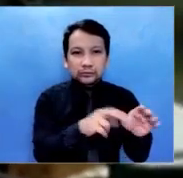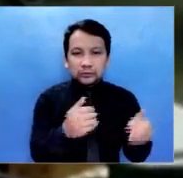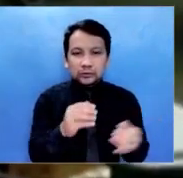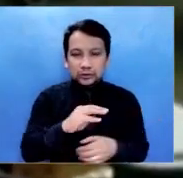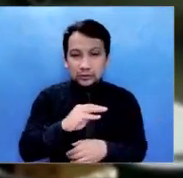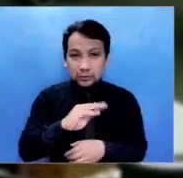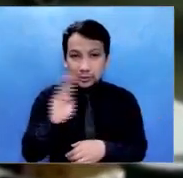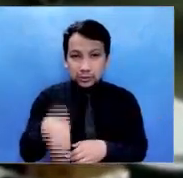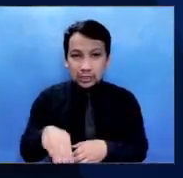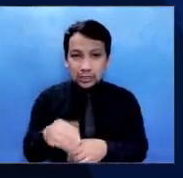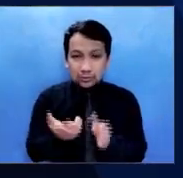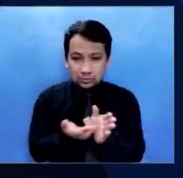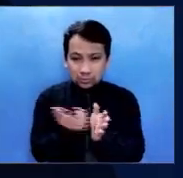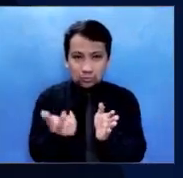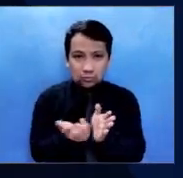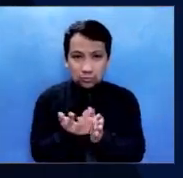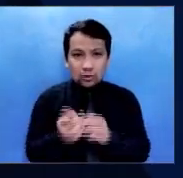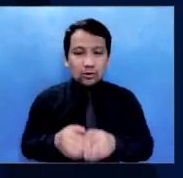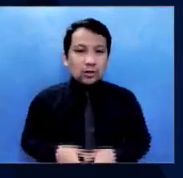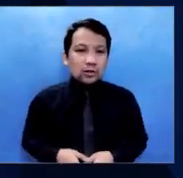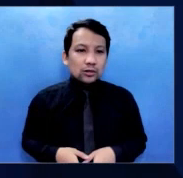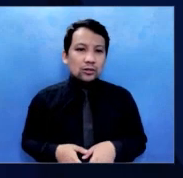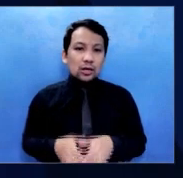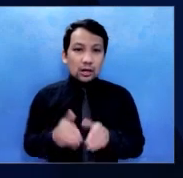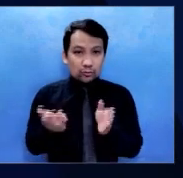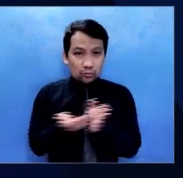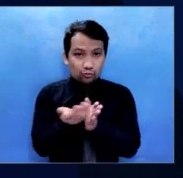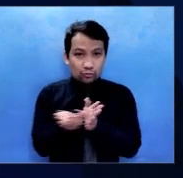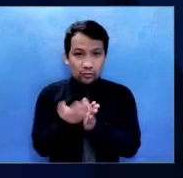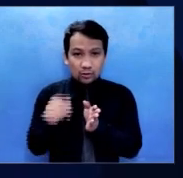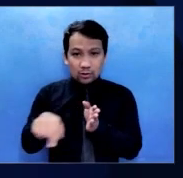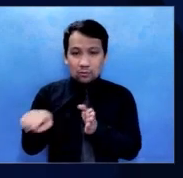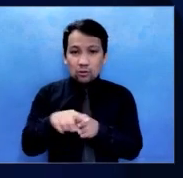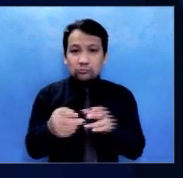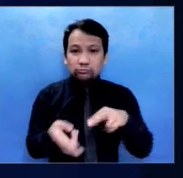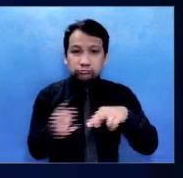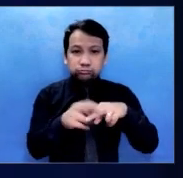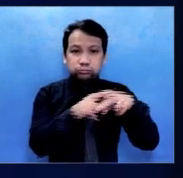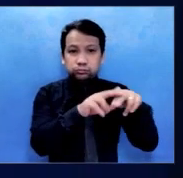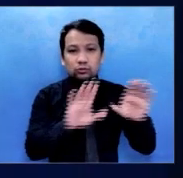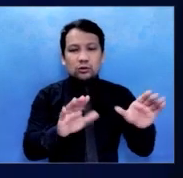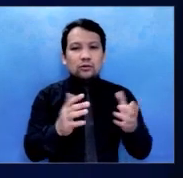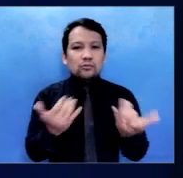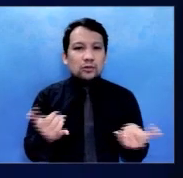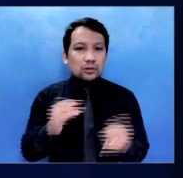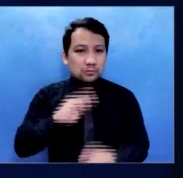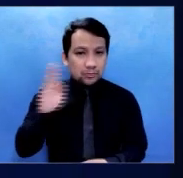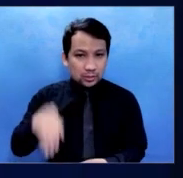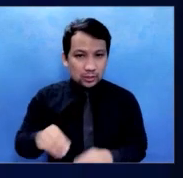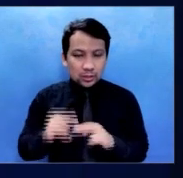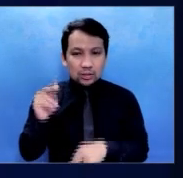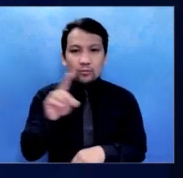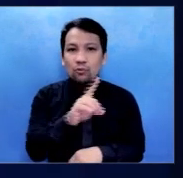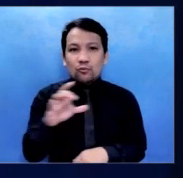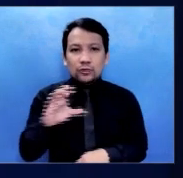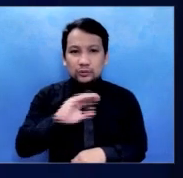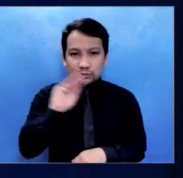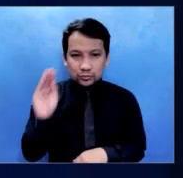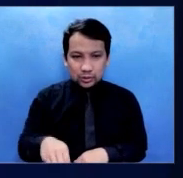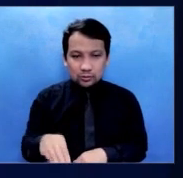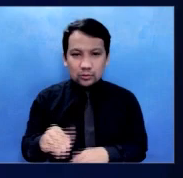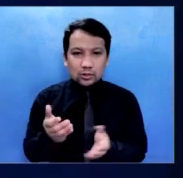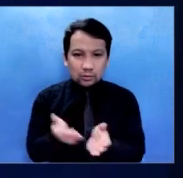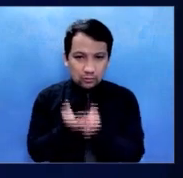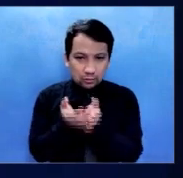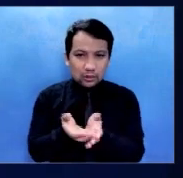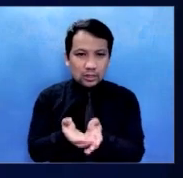Northport. Steadily, nag-i-increase yung passenger traffic natin. Sa Manila Northport, dahil 100% capacity na yung barko, nandun